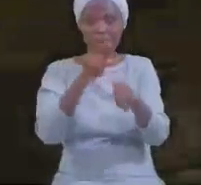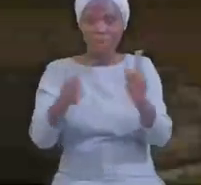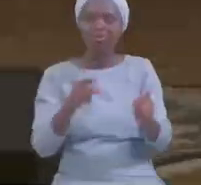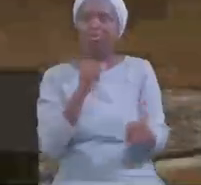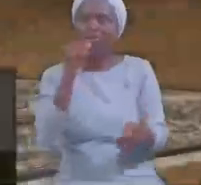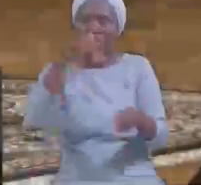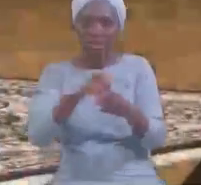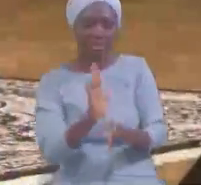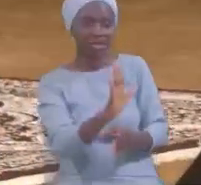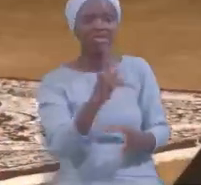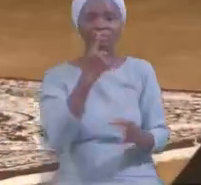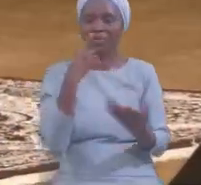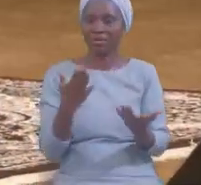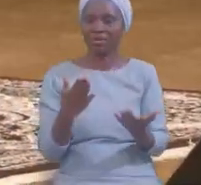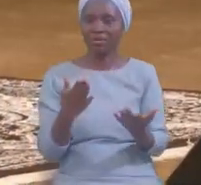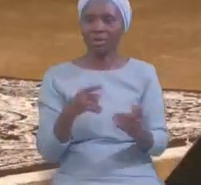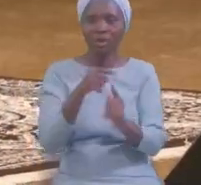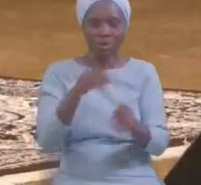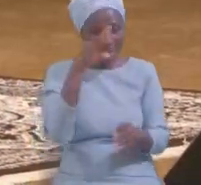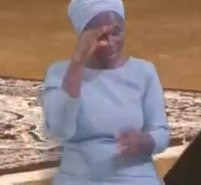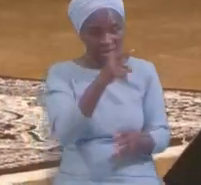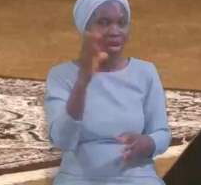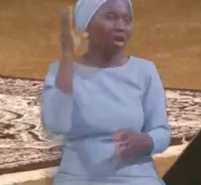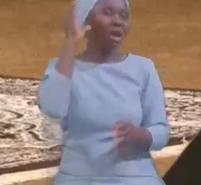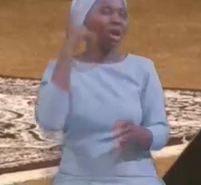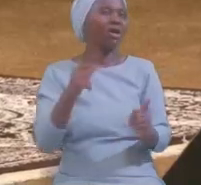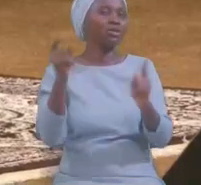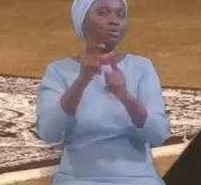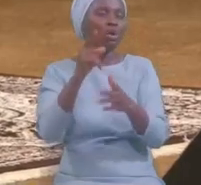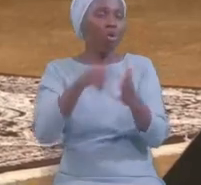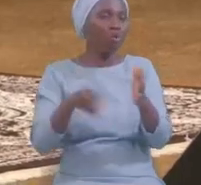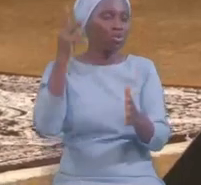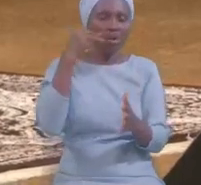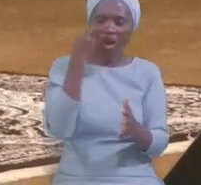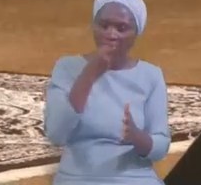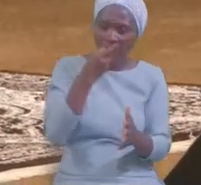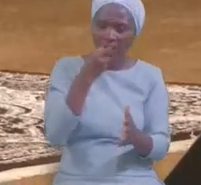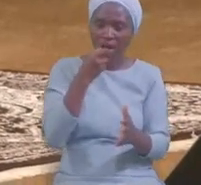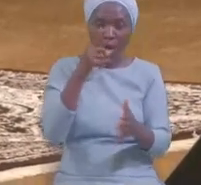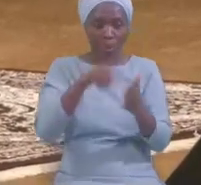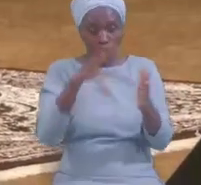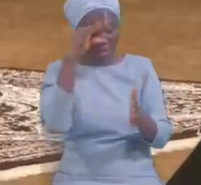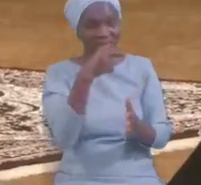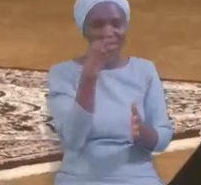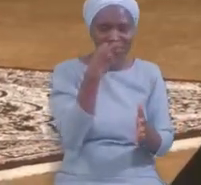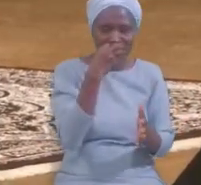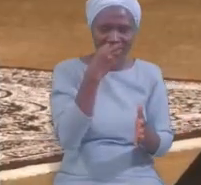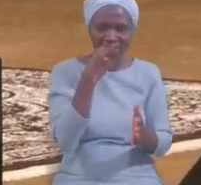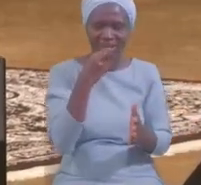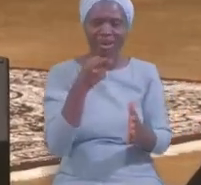bouche. Lorsqu'il a entendu la parole, ce qu'il disait était différent de la parole.